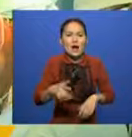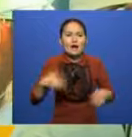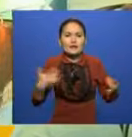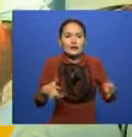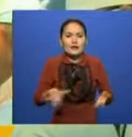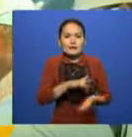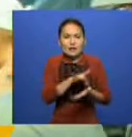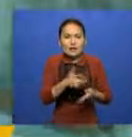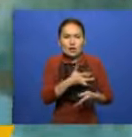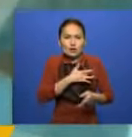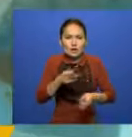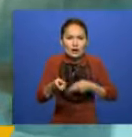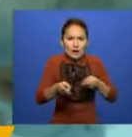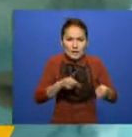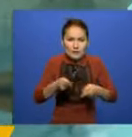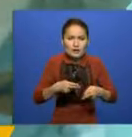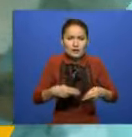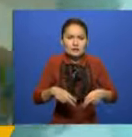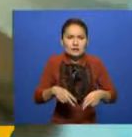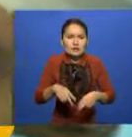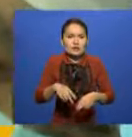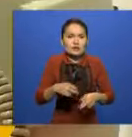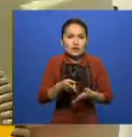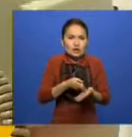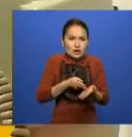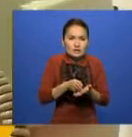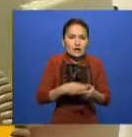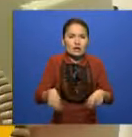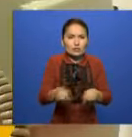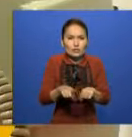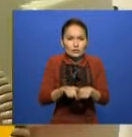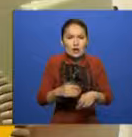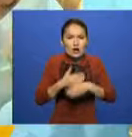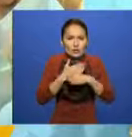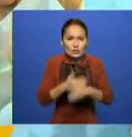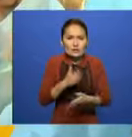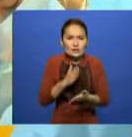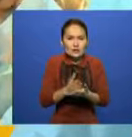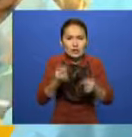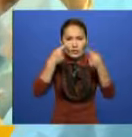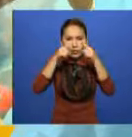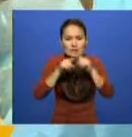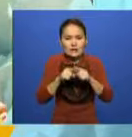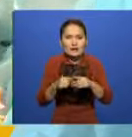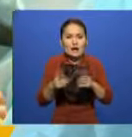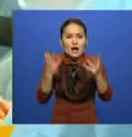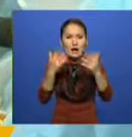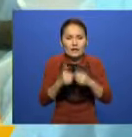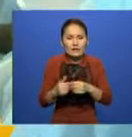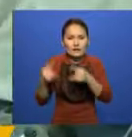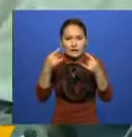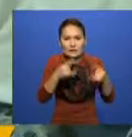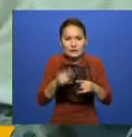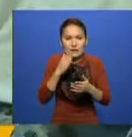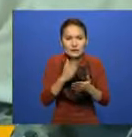операция жасауға сақадай сай. Жүректің қалыпты жағдайда жұмыс жасауын, кардиовертер, дефибриллятор арқылы жүзеге асыратын мұндай операциялар бұрын тек Астана мен